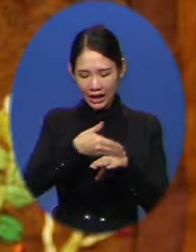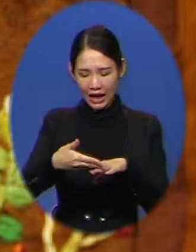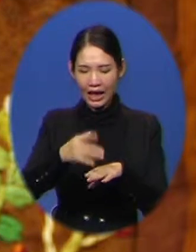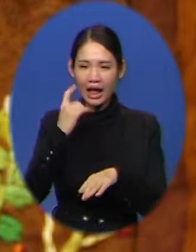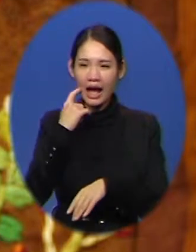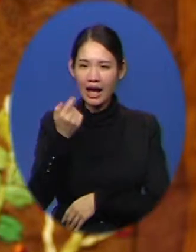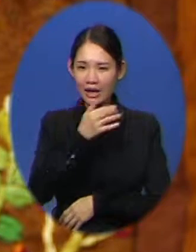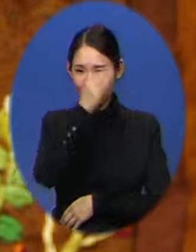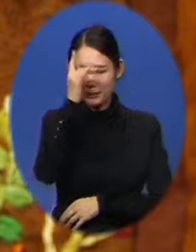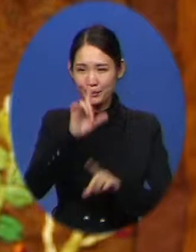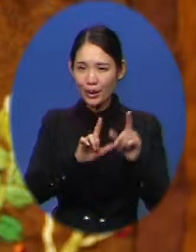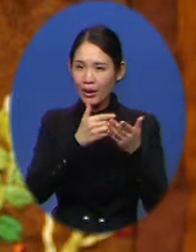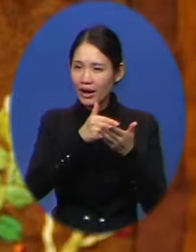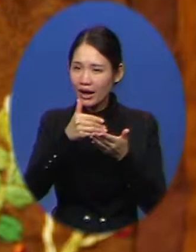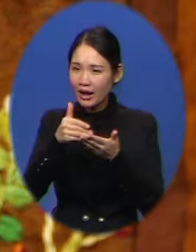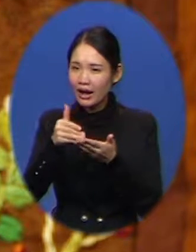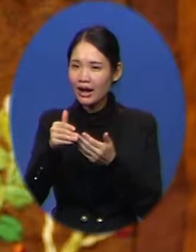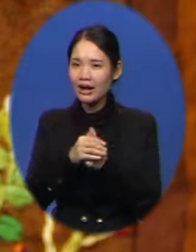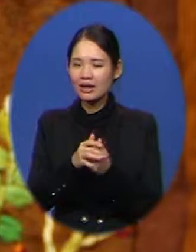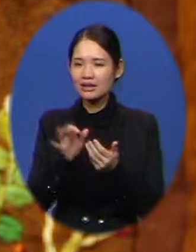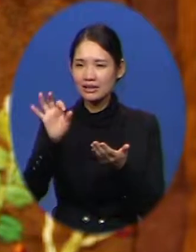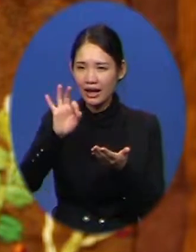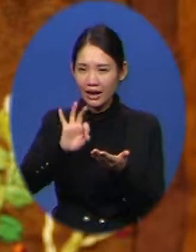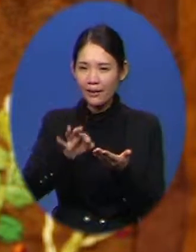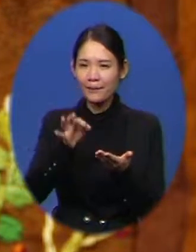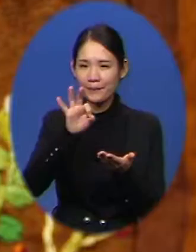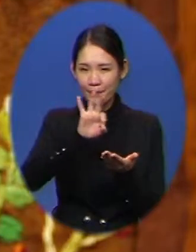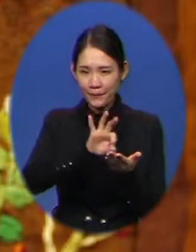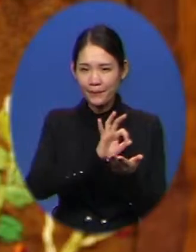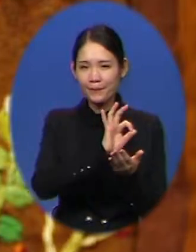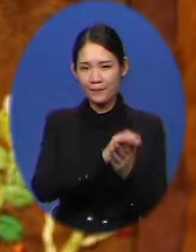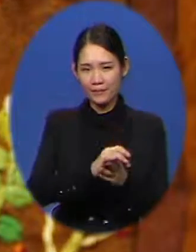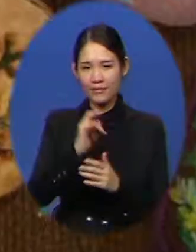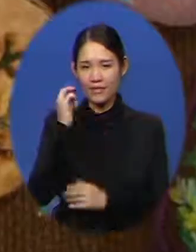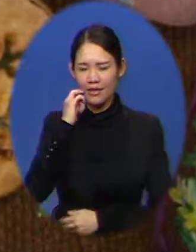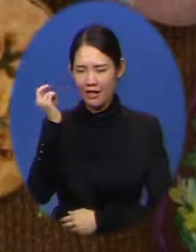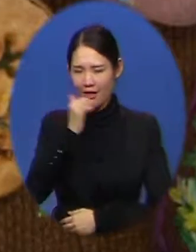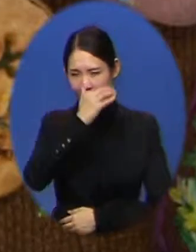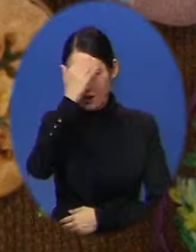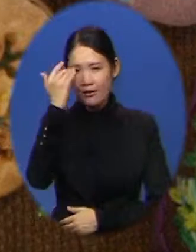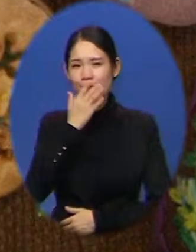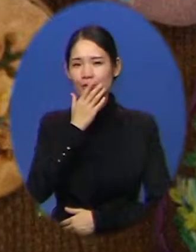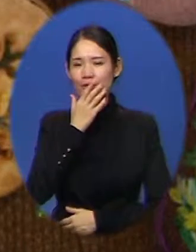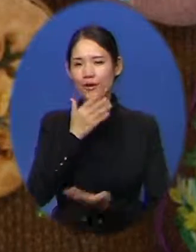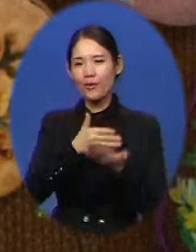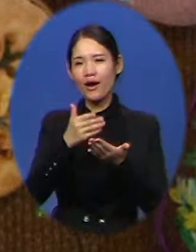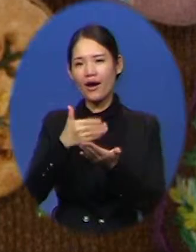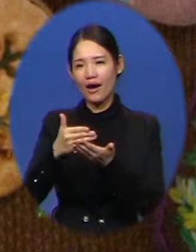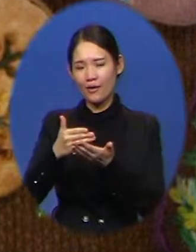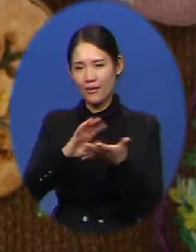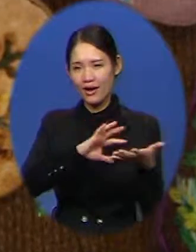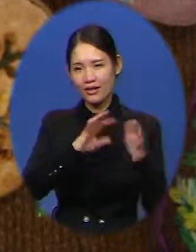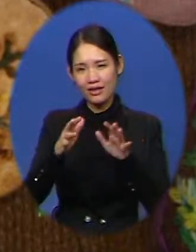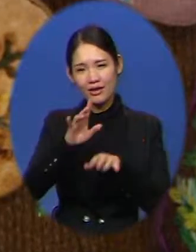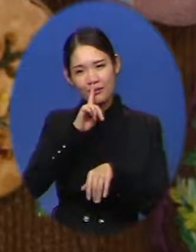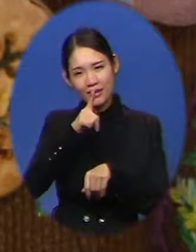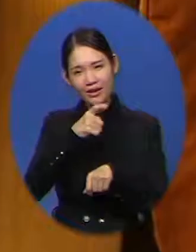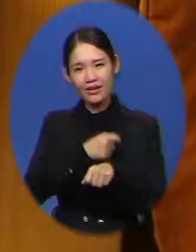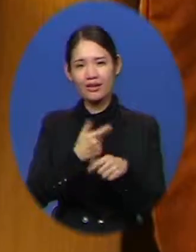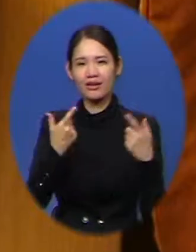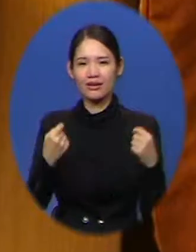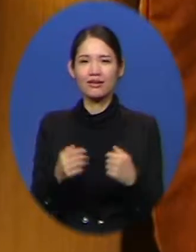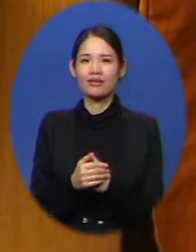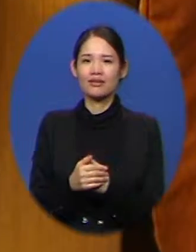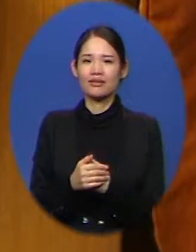거기에다가 한뜸한뜸 술을 놔서 아름다운 그런 그 해와 세계라고 할까? 네,